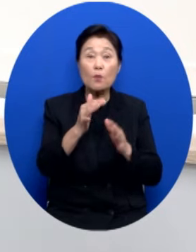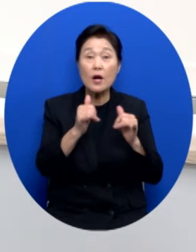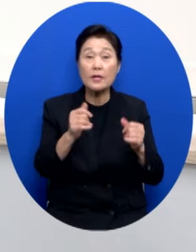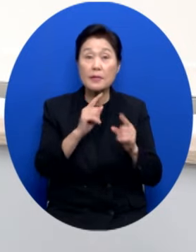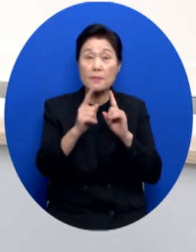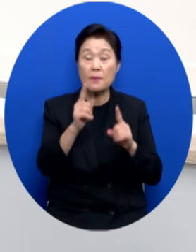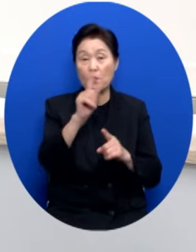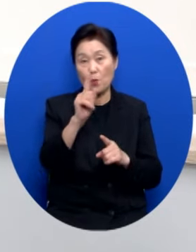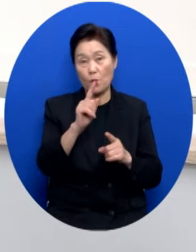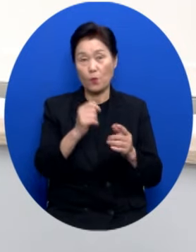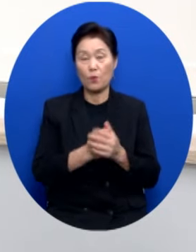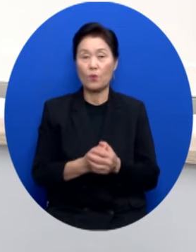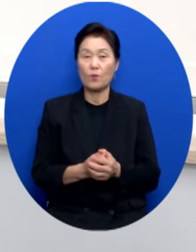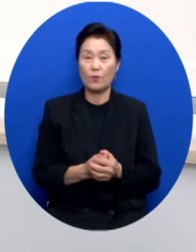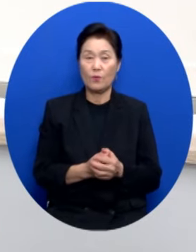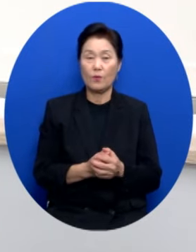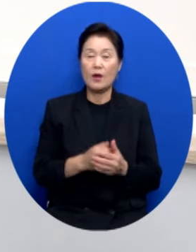얘기가